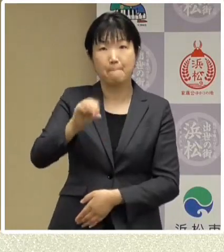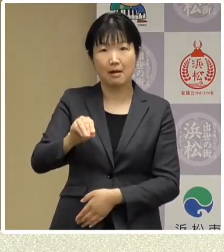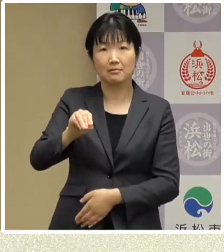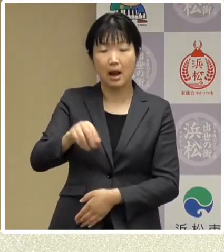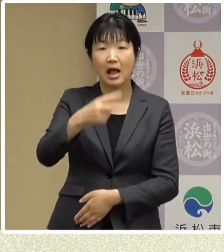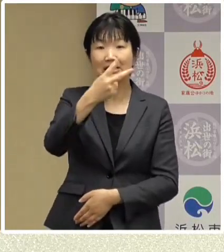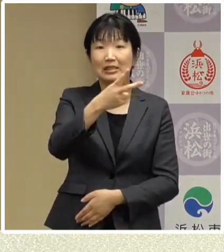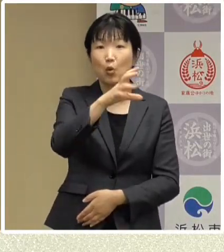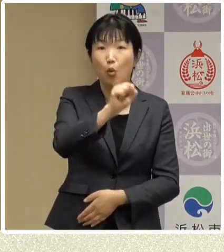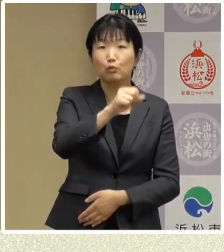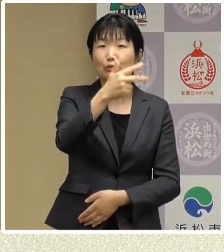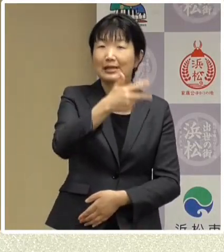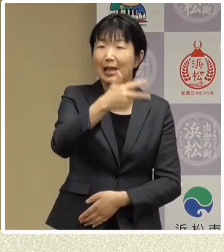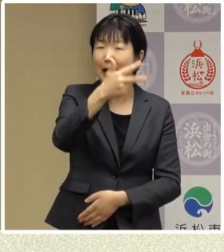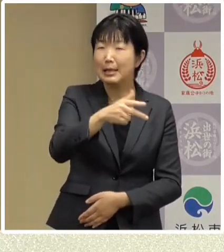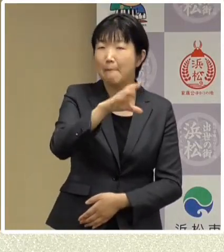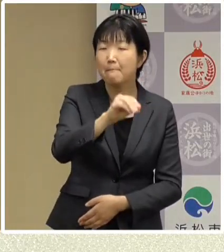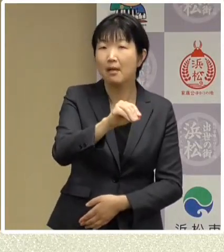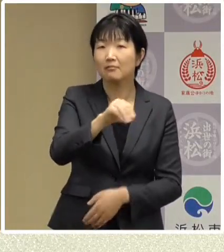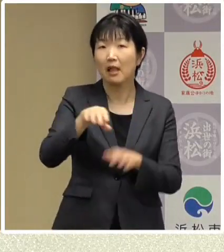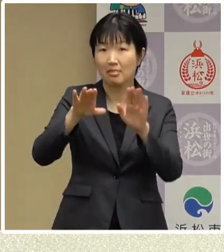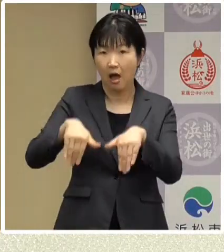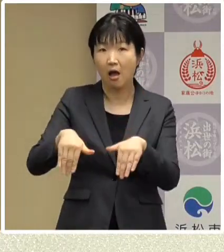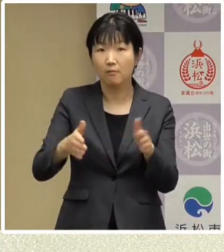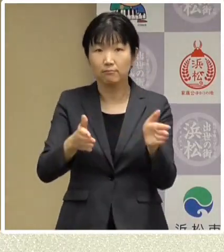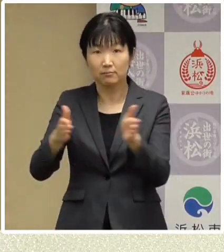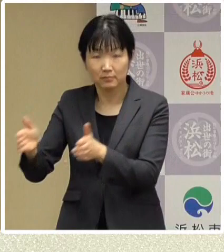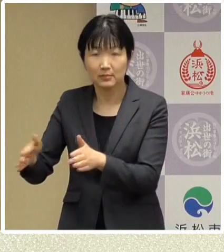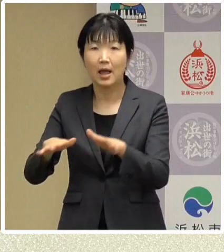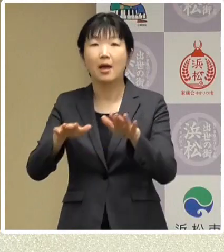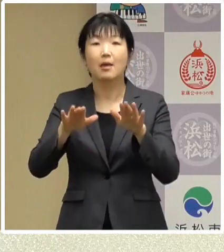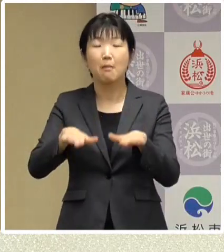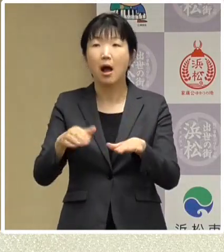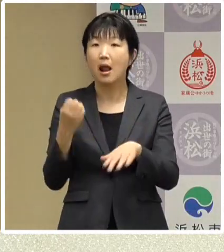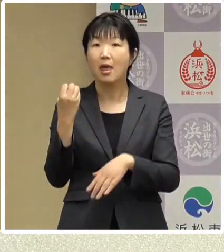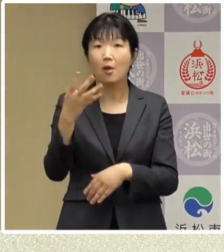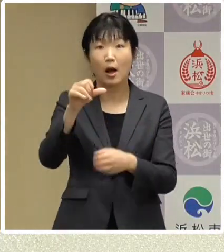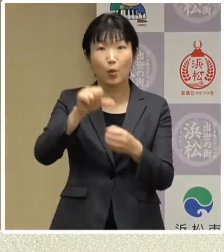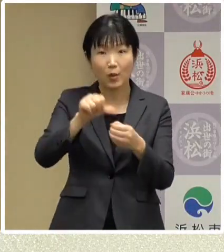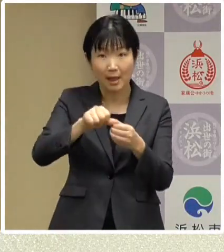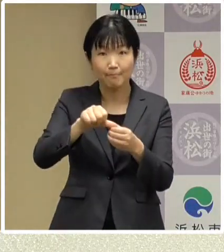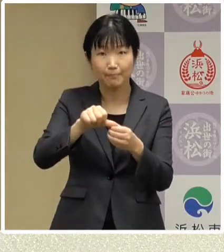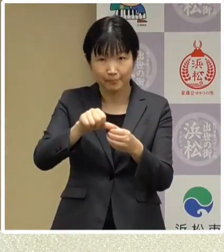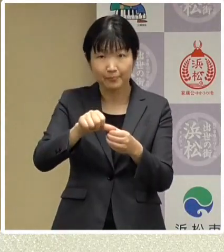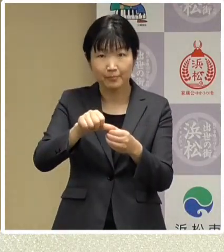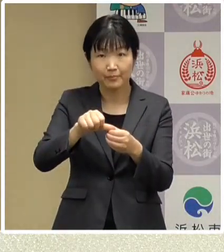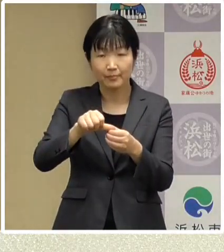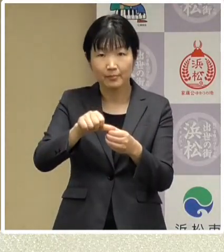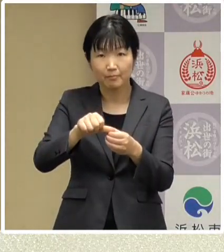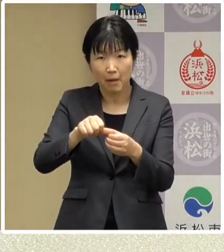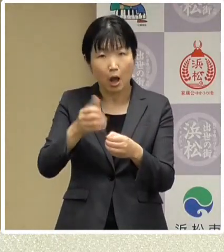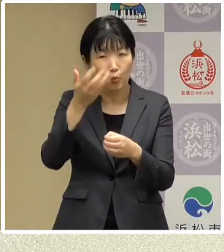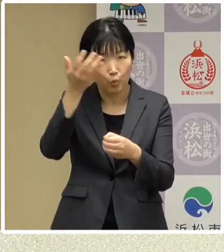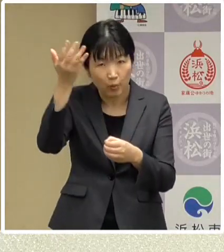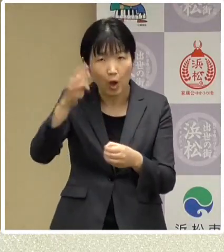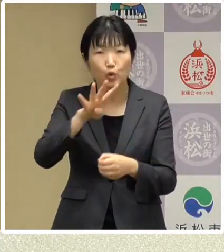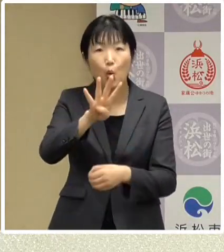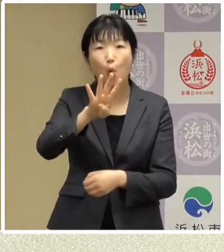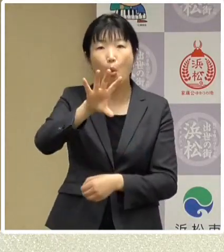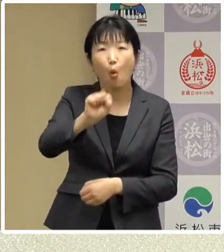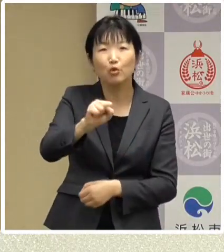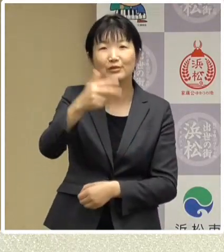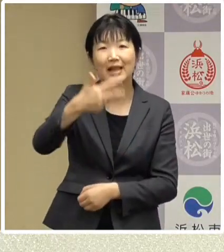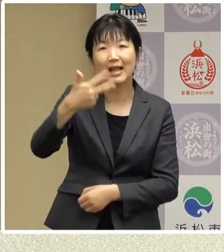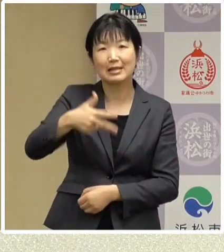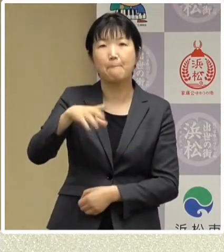7000万ぐらいだったものが、令和5年度の当初の見立てでございますけれども、4億7000万